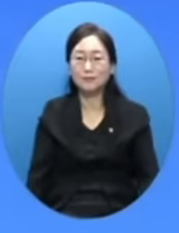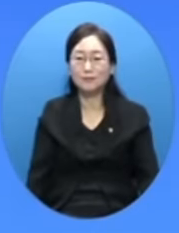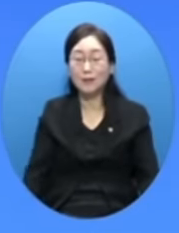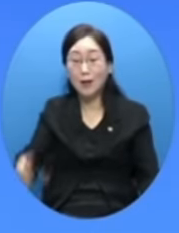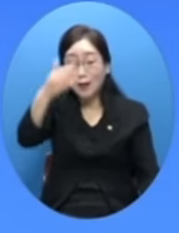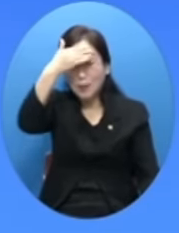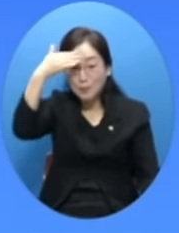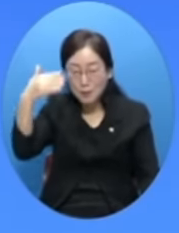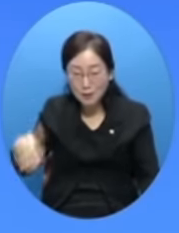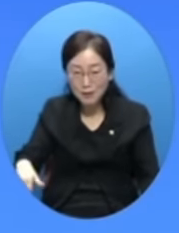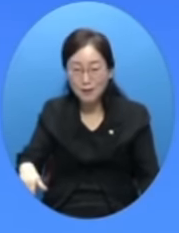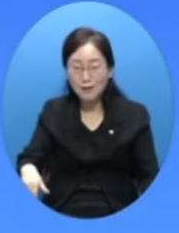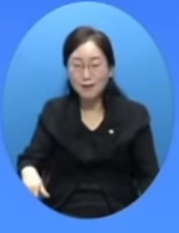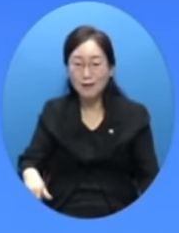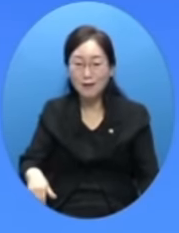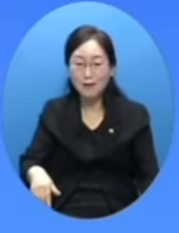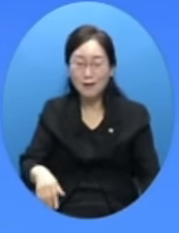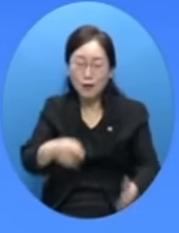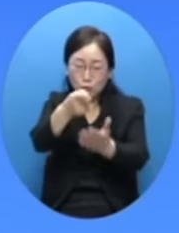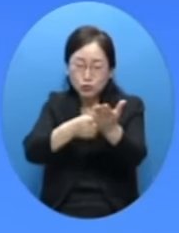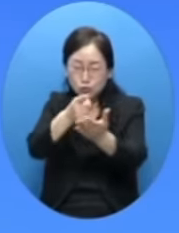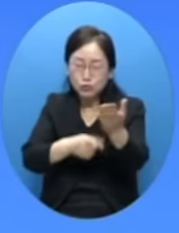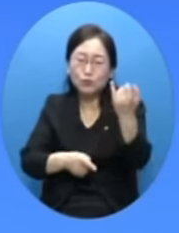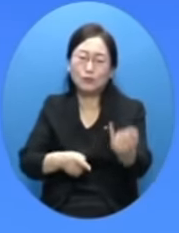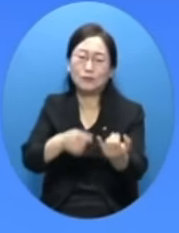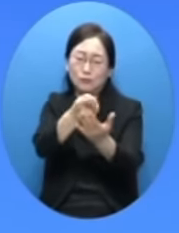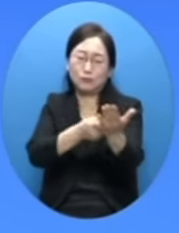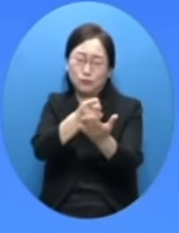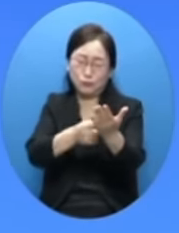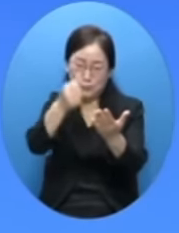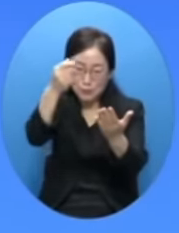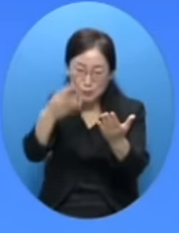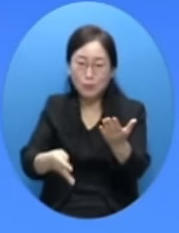다행히 하나님께서 며칠의 수를 거쳐서